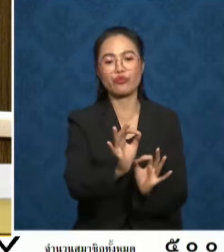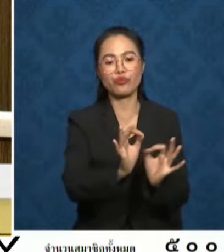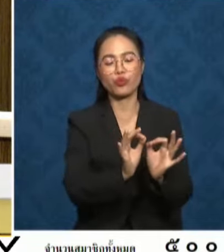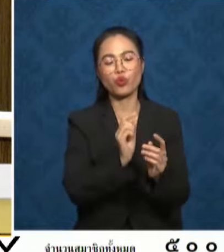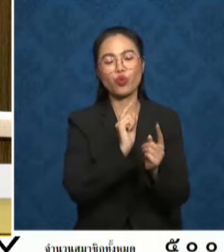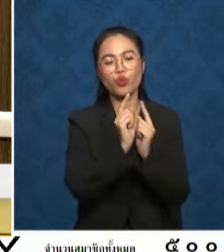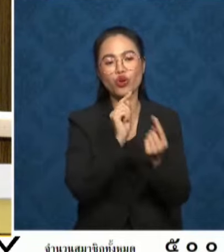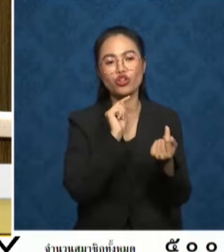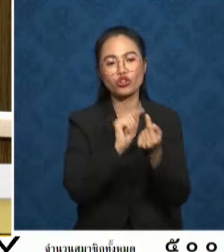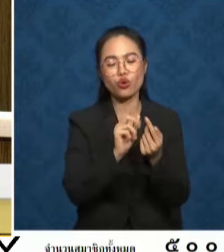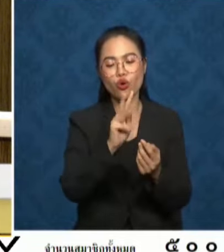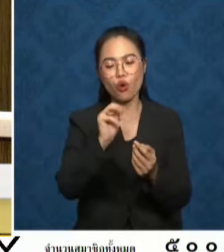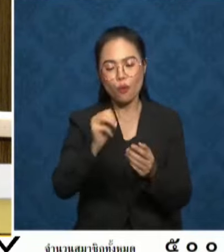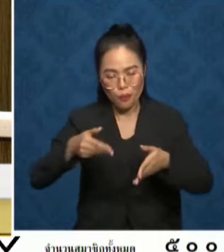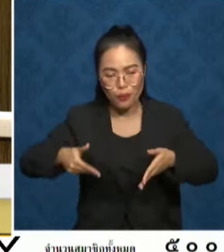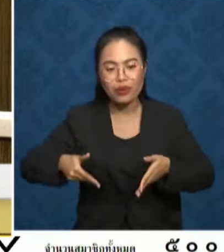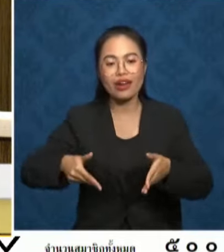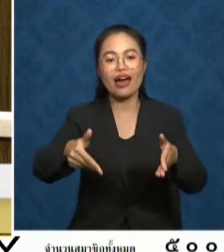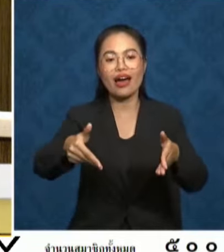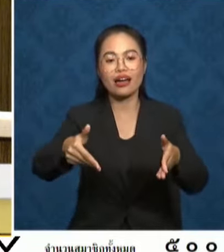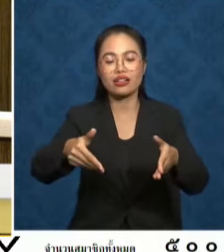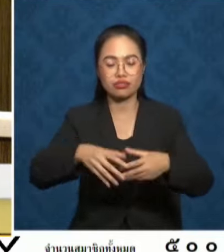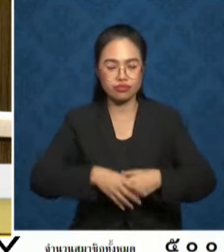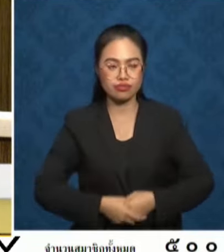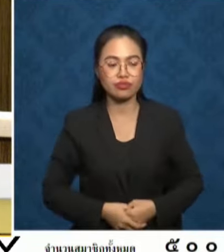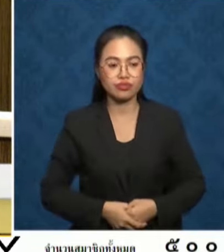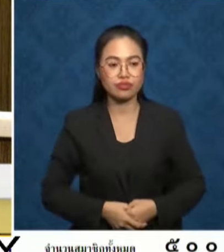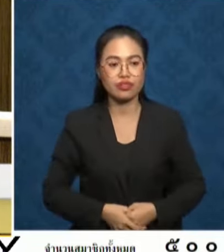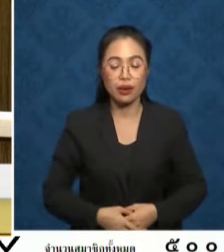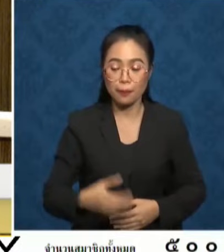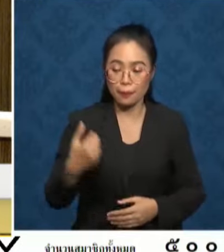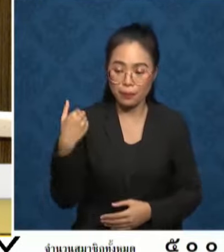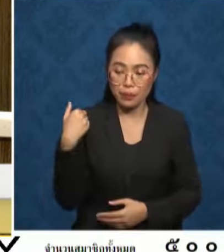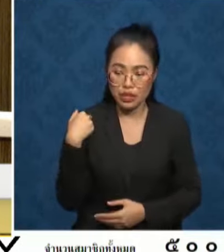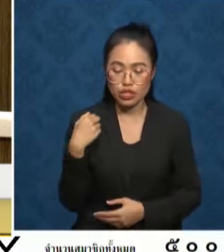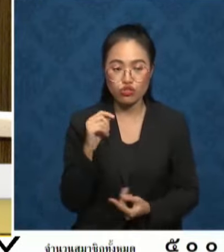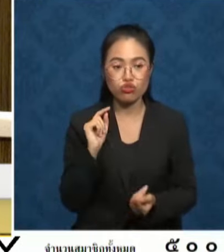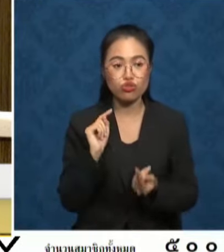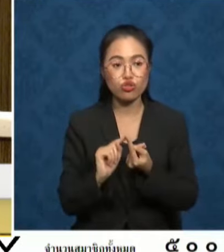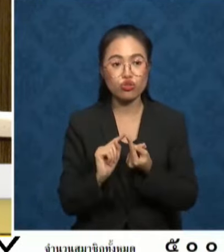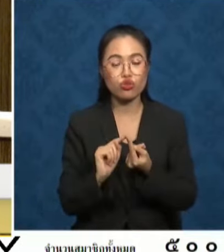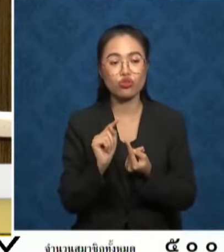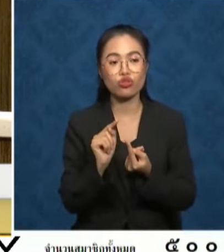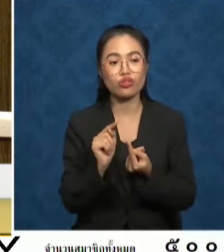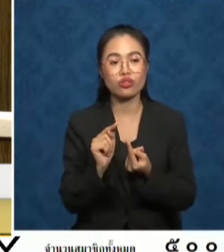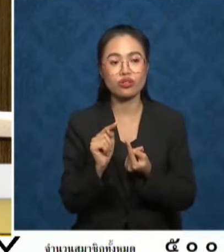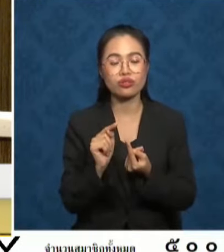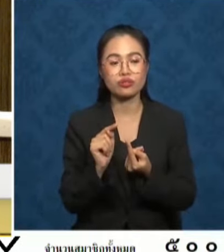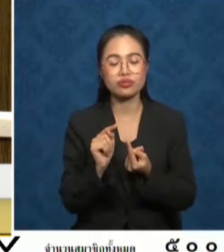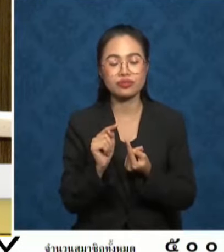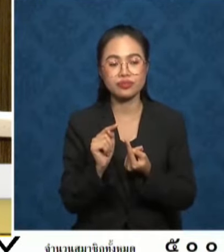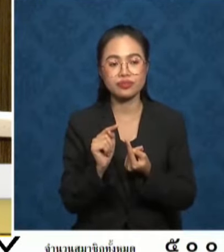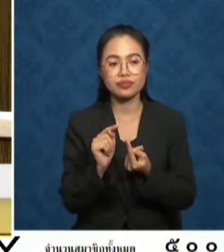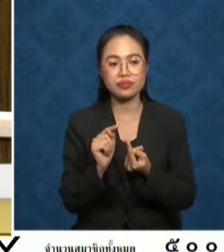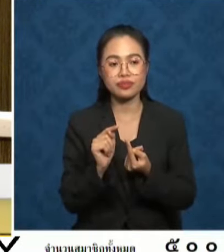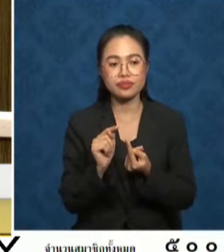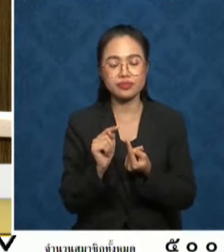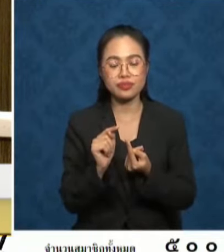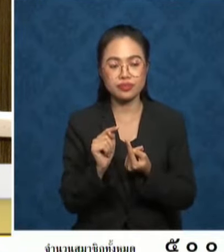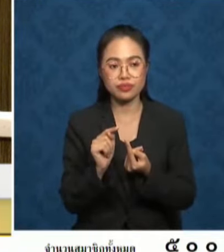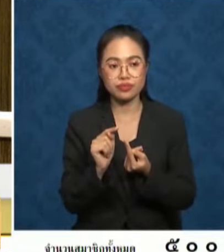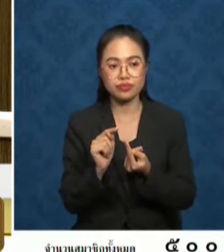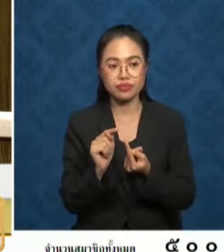เอ่อยังมีถึงเกี่ยวกับเรื่องของสเช็คที่ท่านบอกว่ามีไม่เพียงพอ